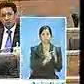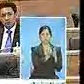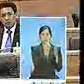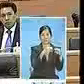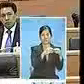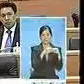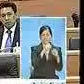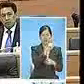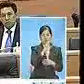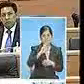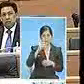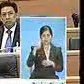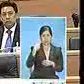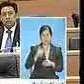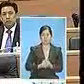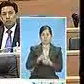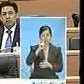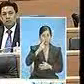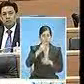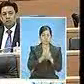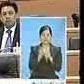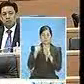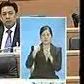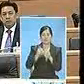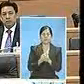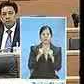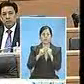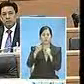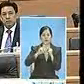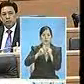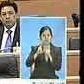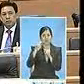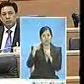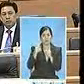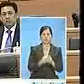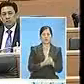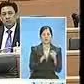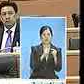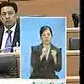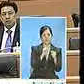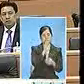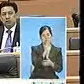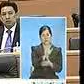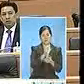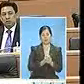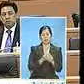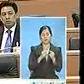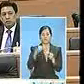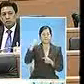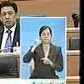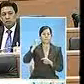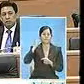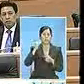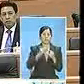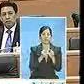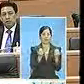แล้วเป็นอีกในชุดความคิดเดียวที่เขาห้ามสว.เป็นแล้วเป็นอีกเขาห้ามบุพการีคู่สมรสบุตร